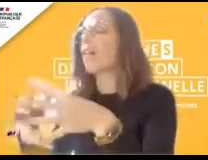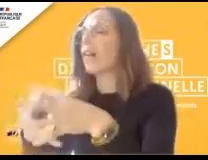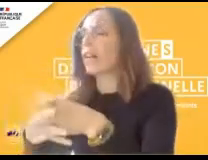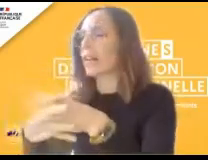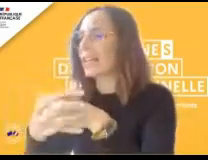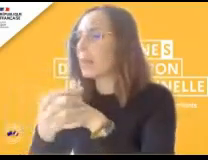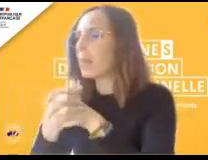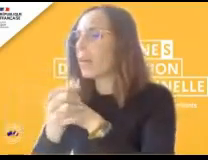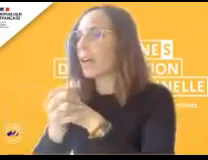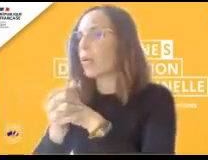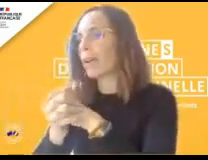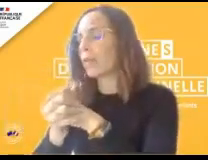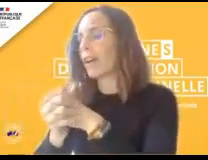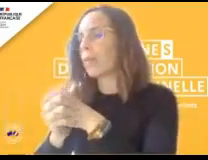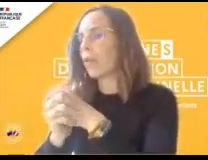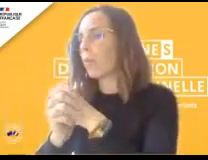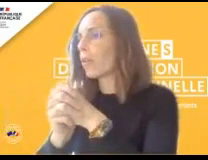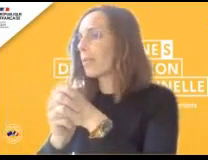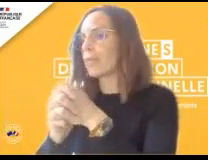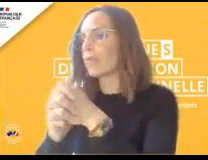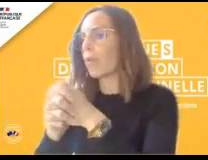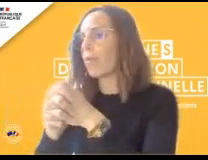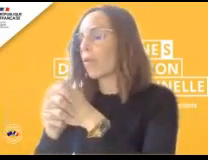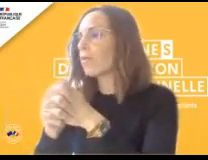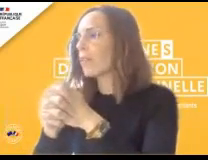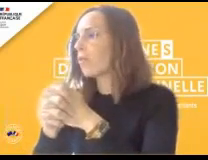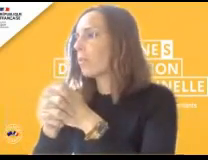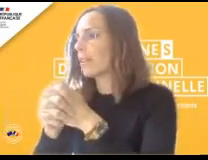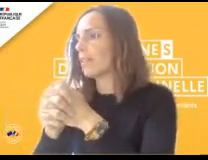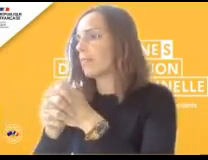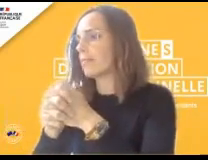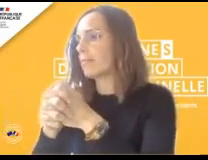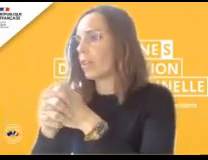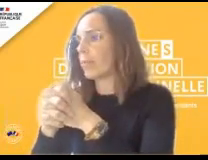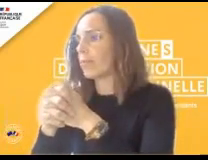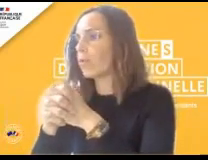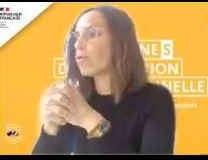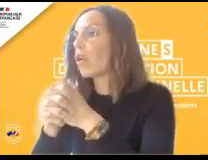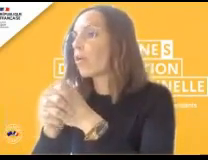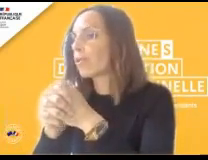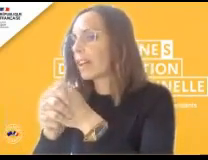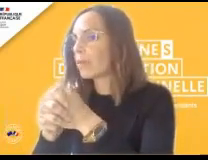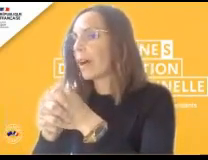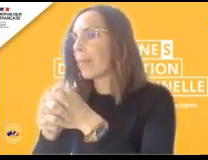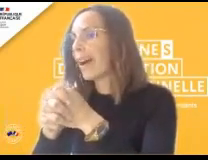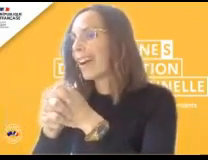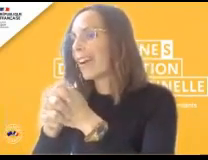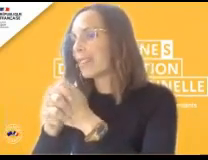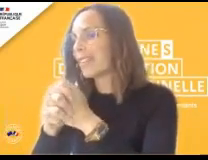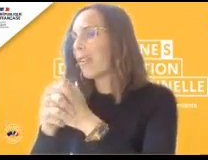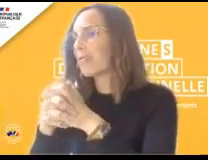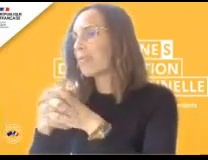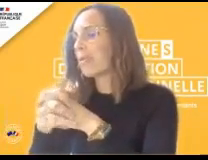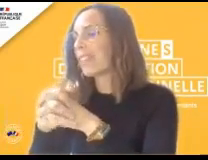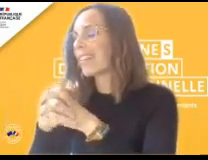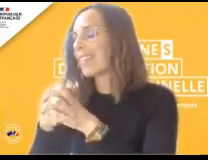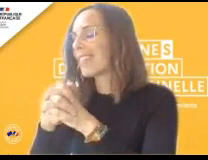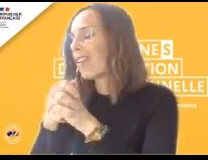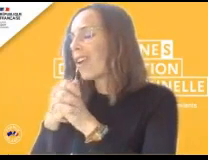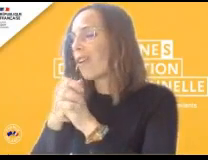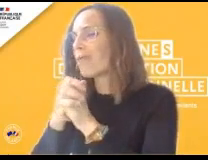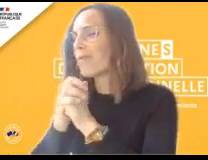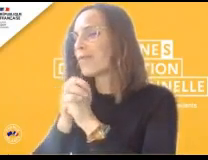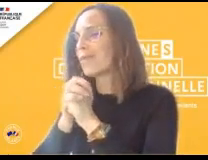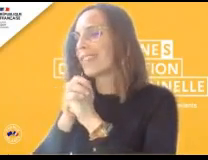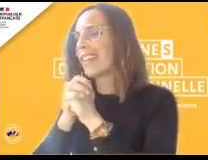n'êtes pas réellement en accompagnement avec Pôle emploi, bien sûr, on pourra vous accompagner. Donc ça, on le traite au cas par cas. En fait, quand vous nous